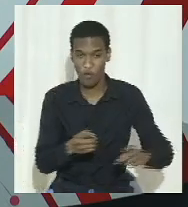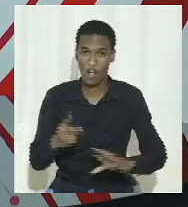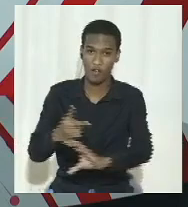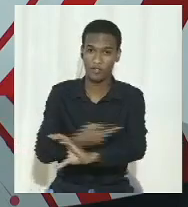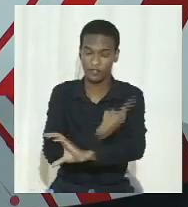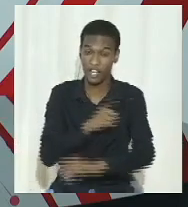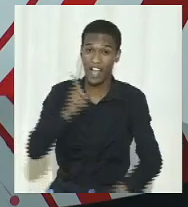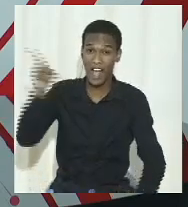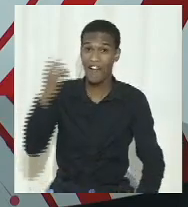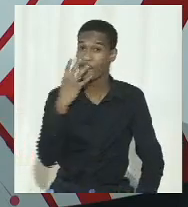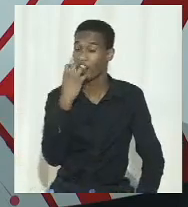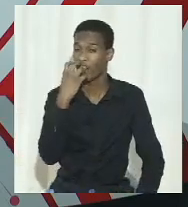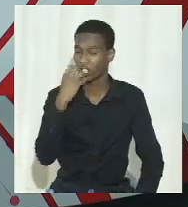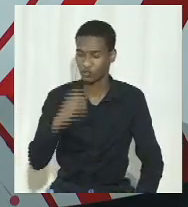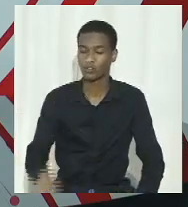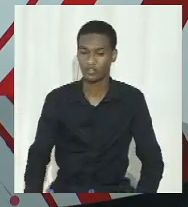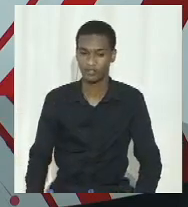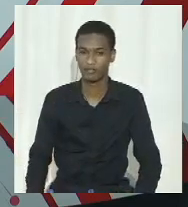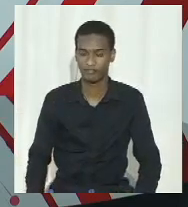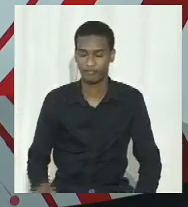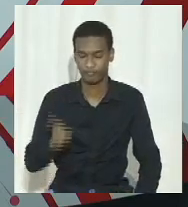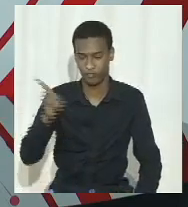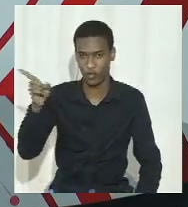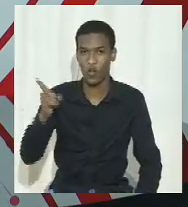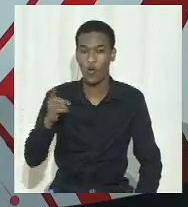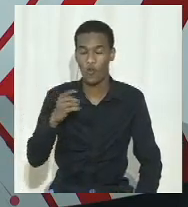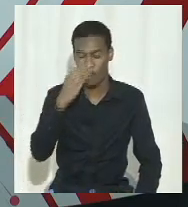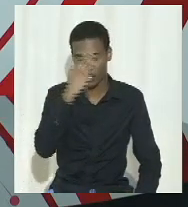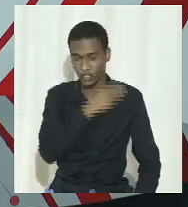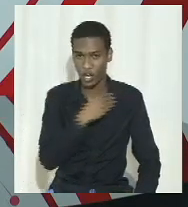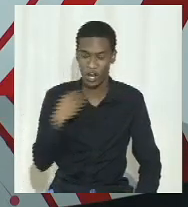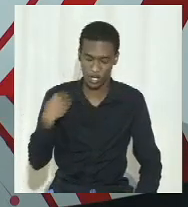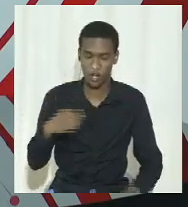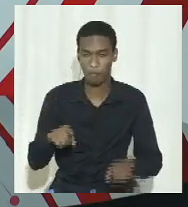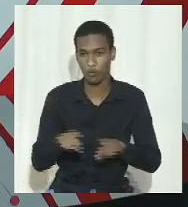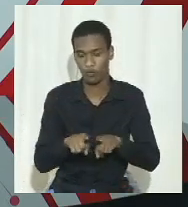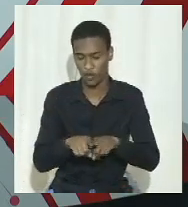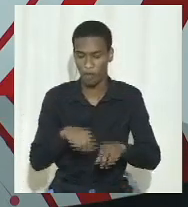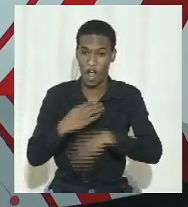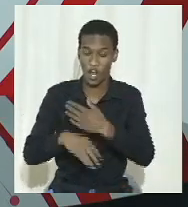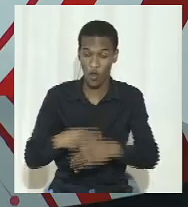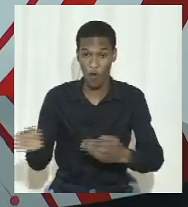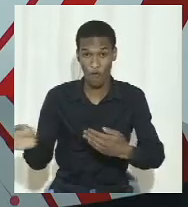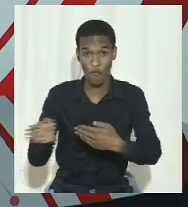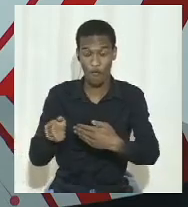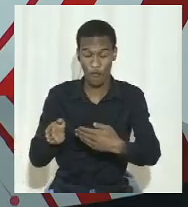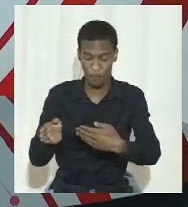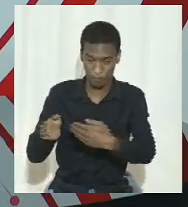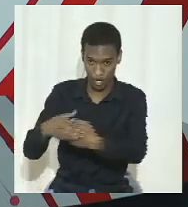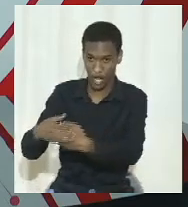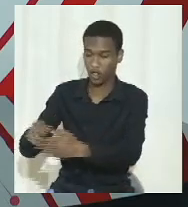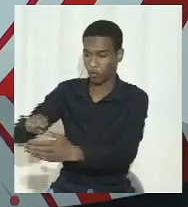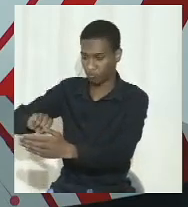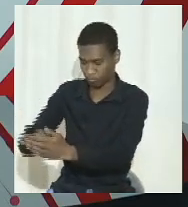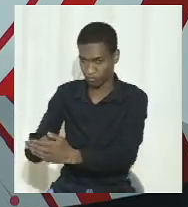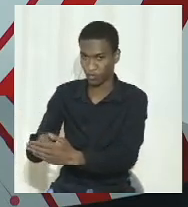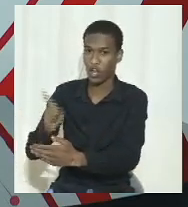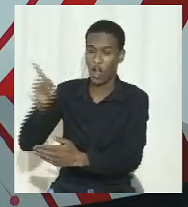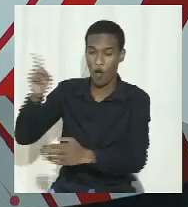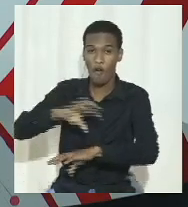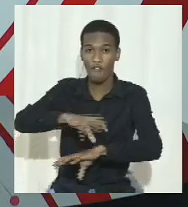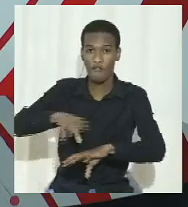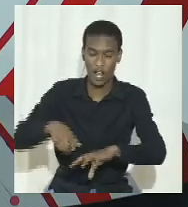ao Fianarantsoa manoloana izany ndraisina ny fepetra fa mikatona ny faritra Mahatsiatra ambony nosokafana ihany